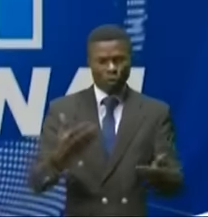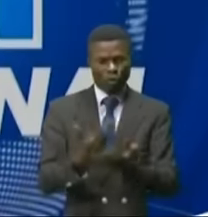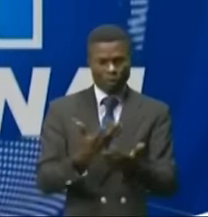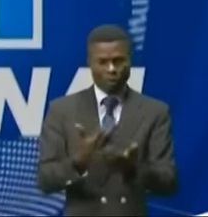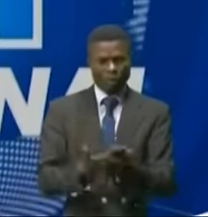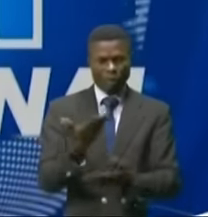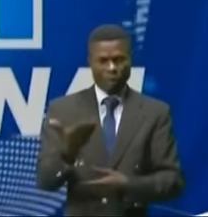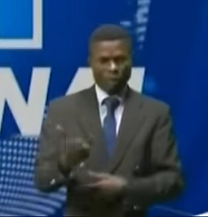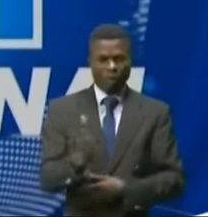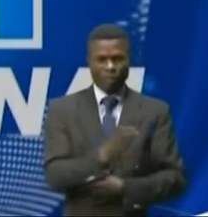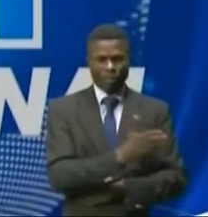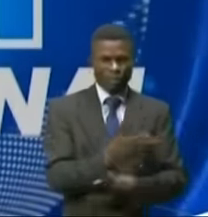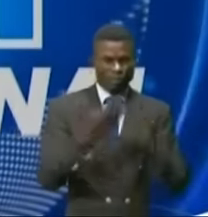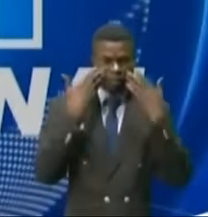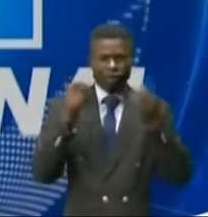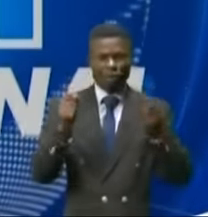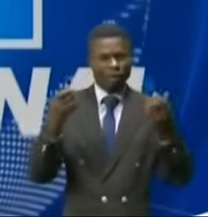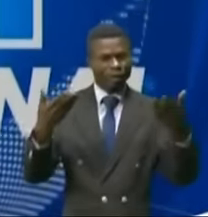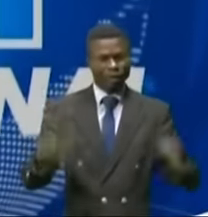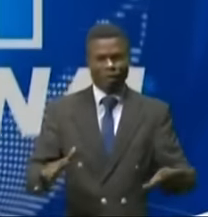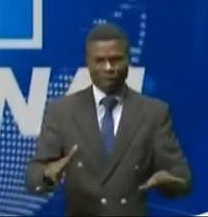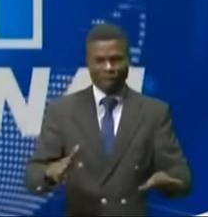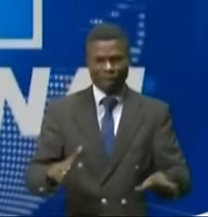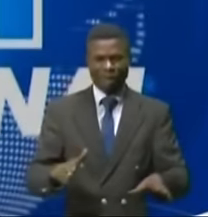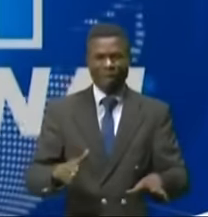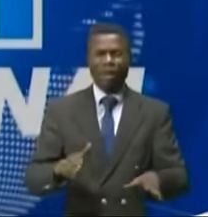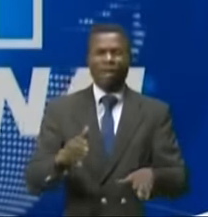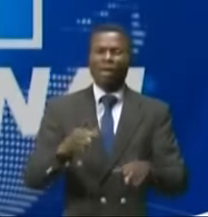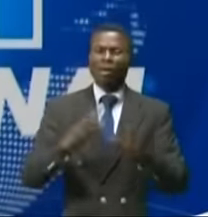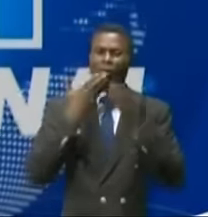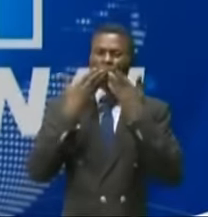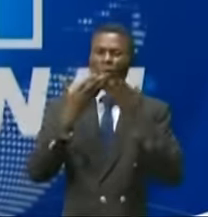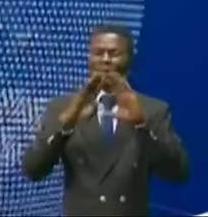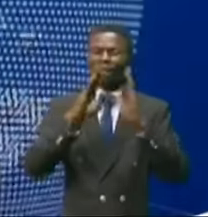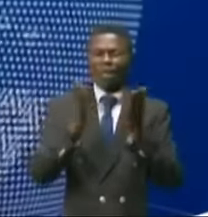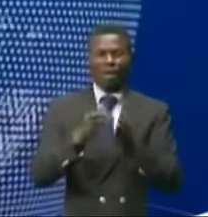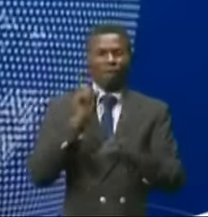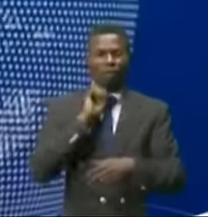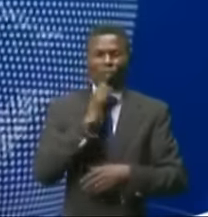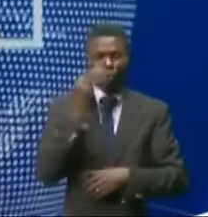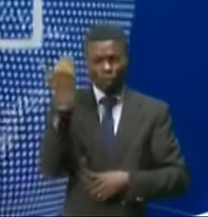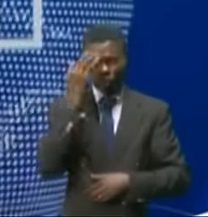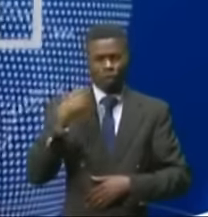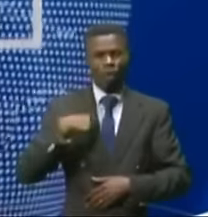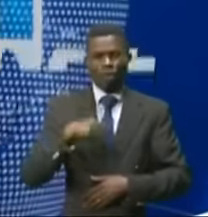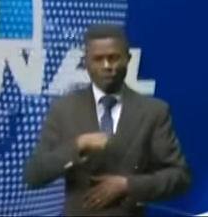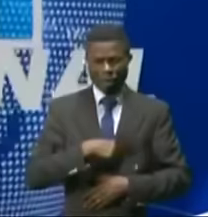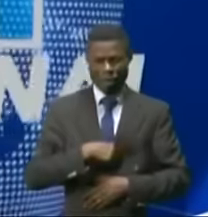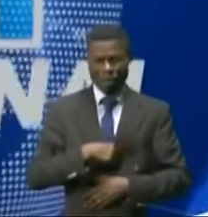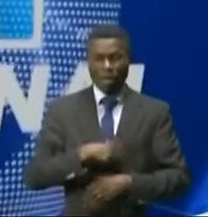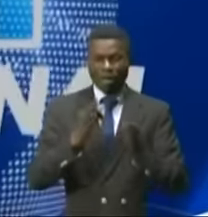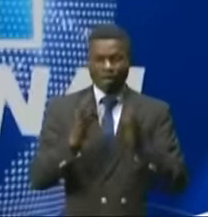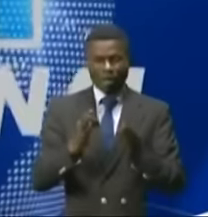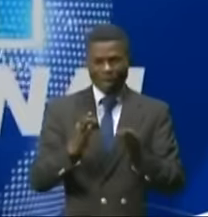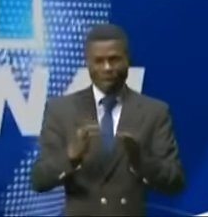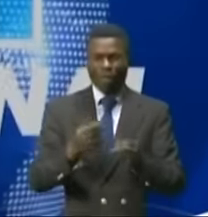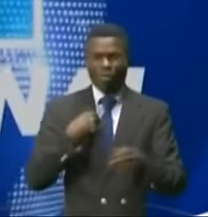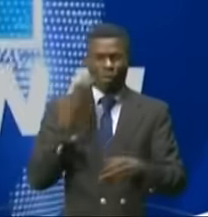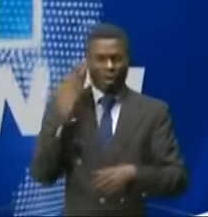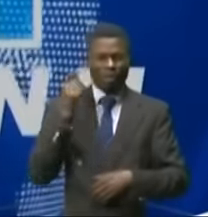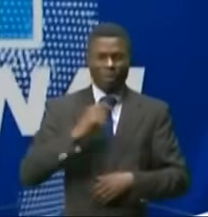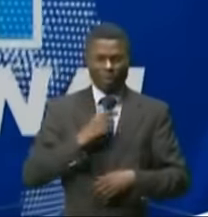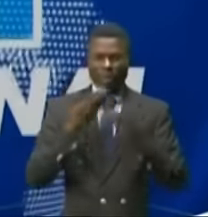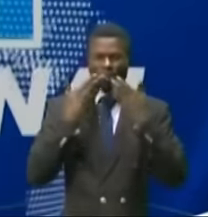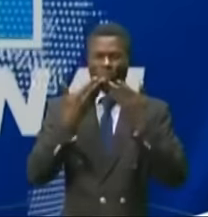vite rétablie. Fin de ce journal. Joséphine Liondola, rédigée avec nous à 23h, Gaëtan Magalano vous présentera donc